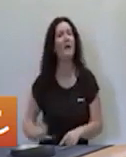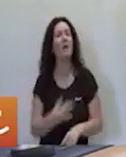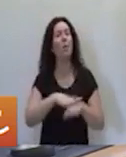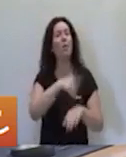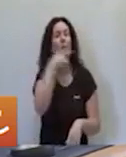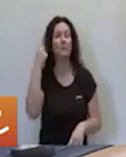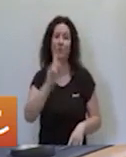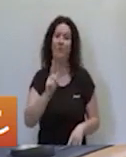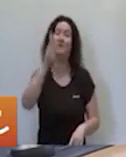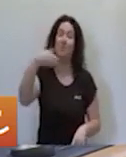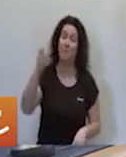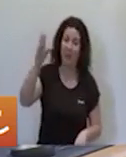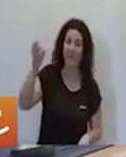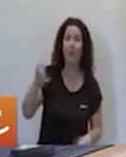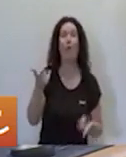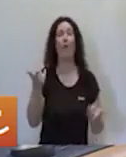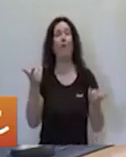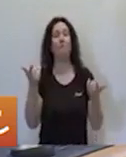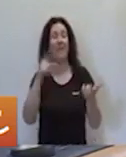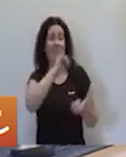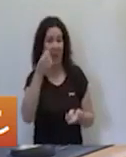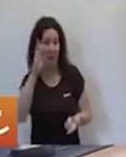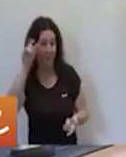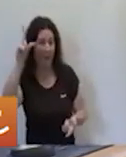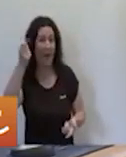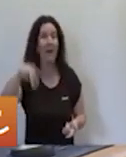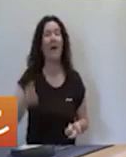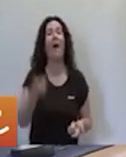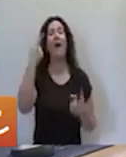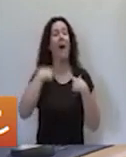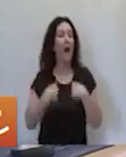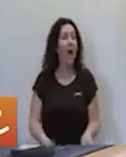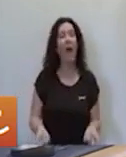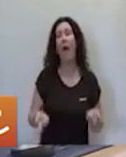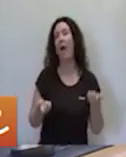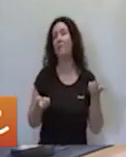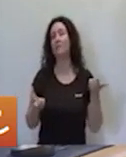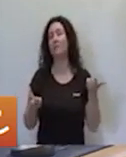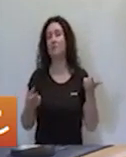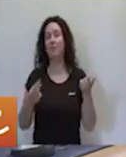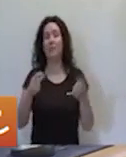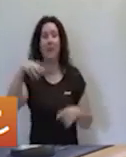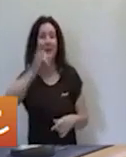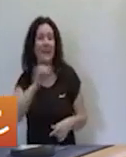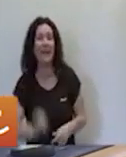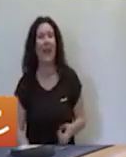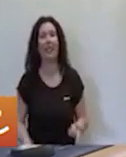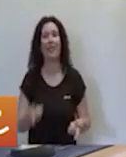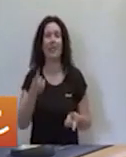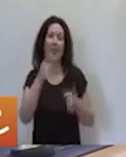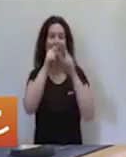està cansat de Compromís, Zaplana, Rus, Cotino, David Serra, Camps, Milagrosa Martínez, El Bigotes,